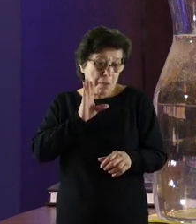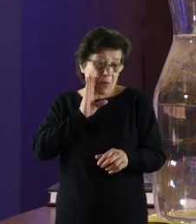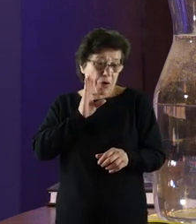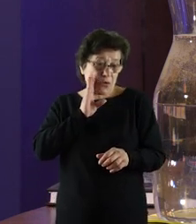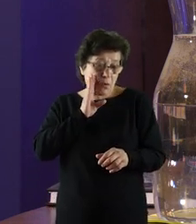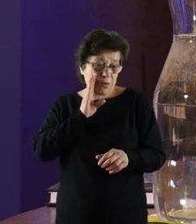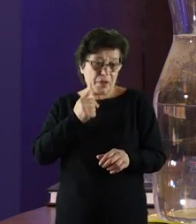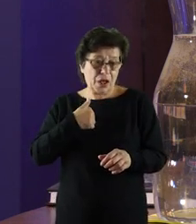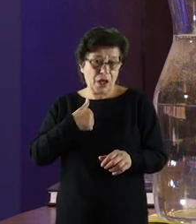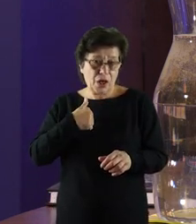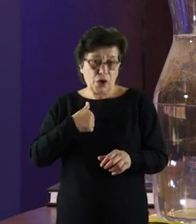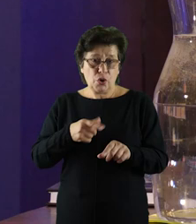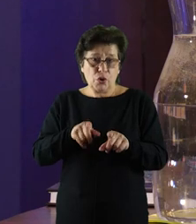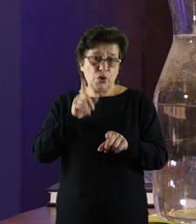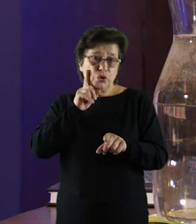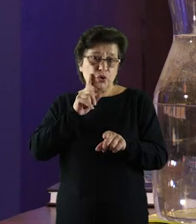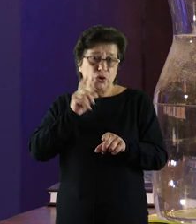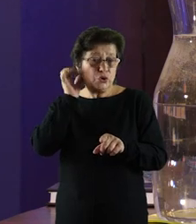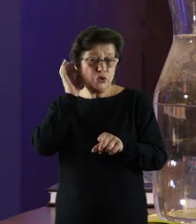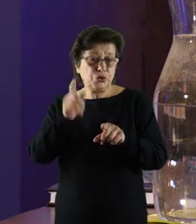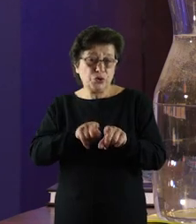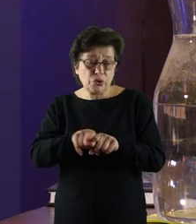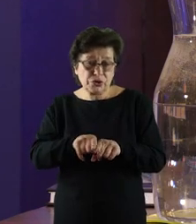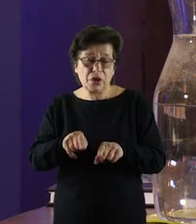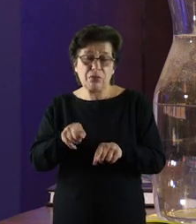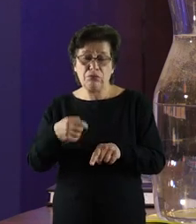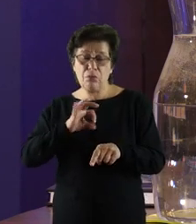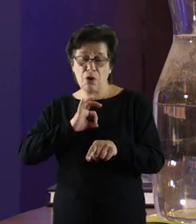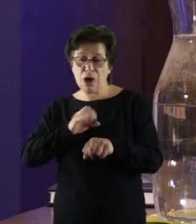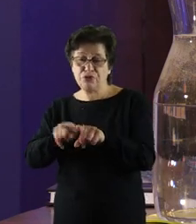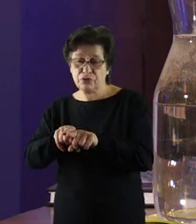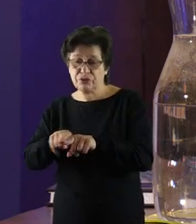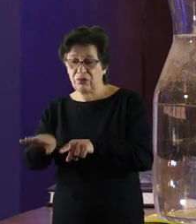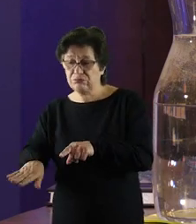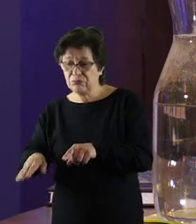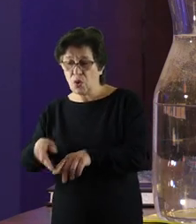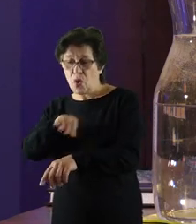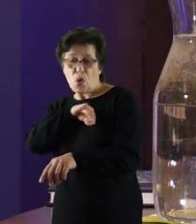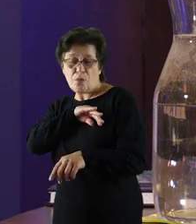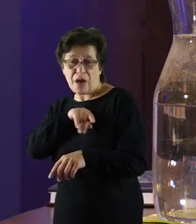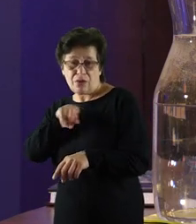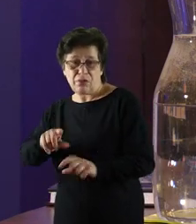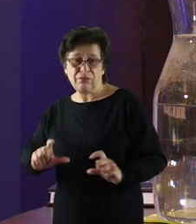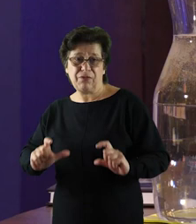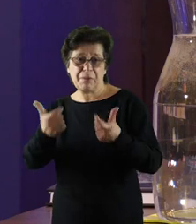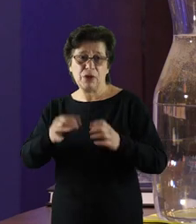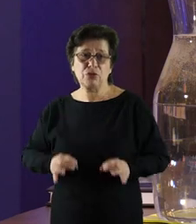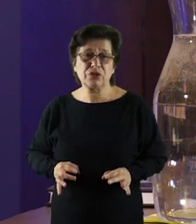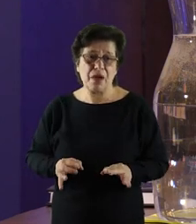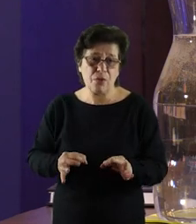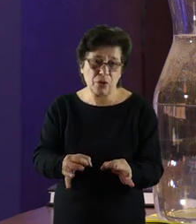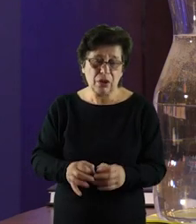której już nie ma, bo Lenka ginie w wypadku samochodowym. I właściwie od tego czasu całe życie Helenki się zmienia.